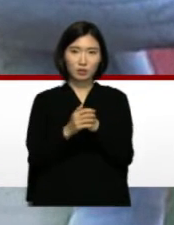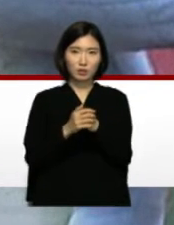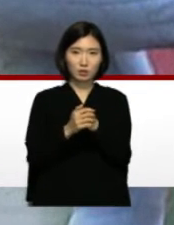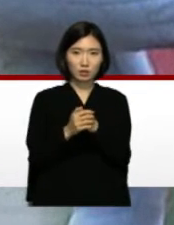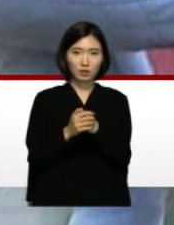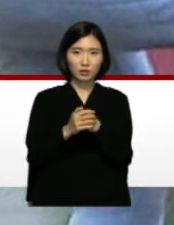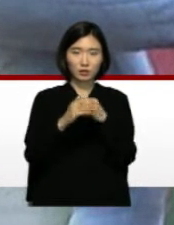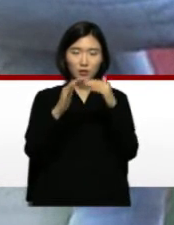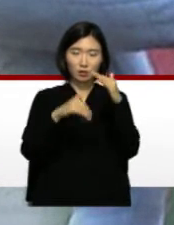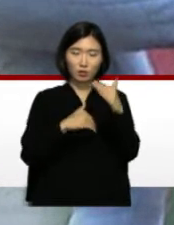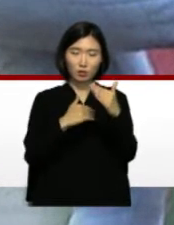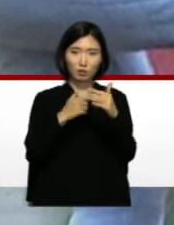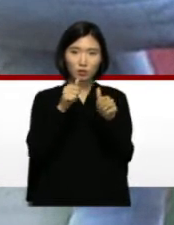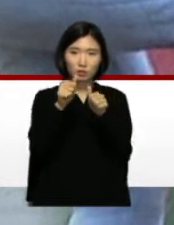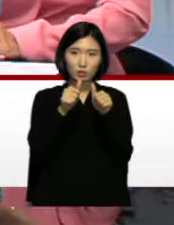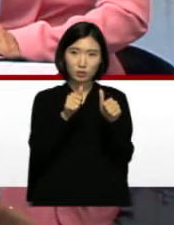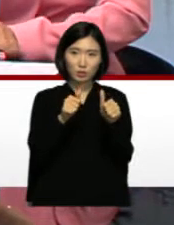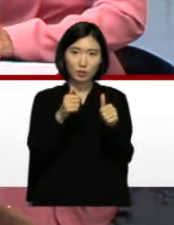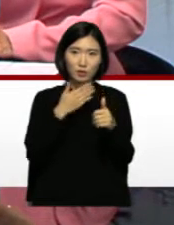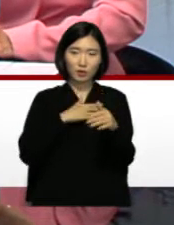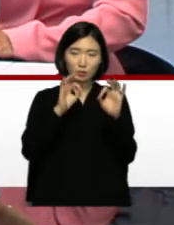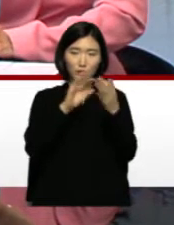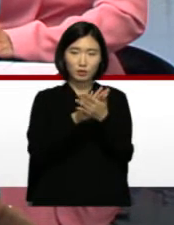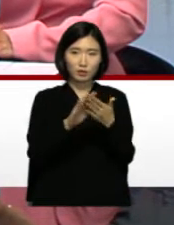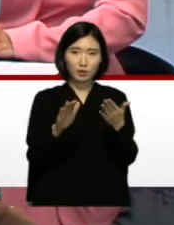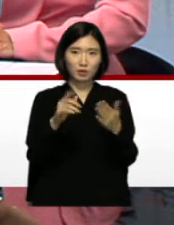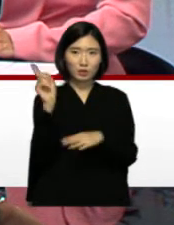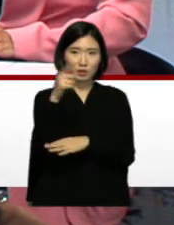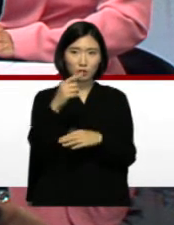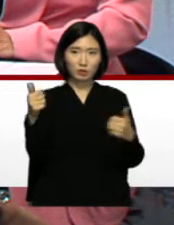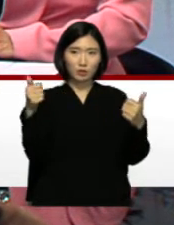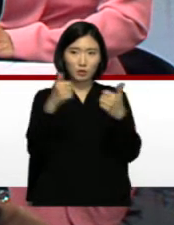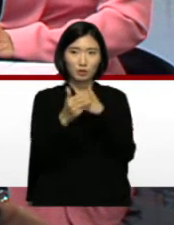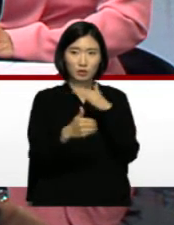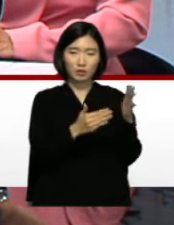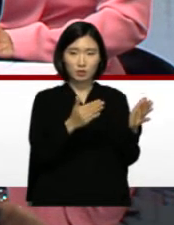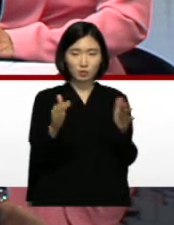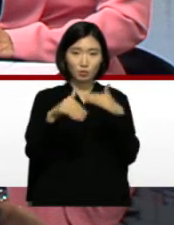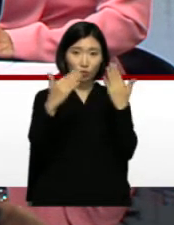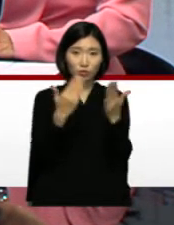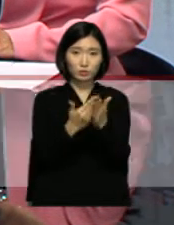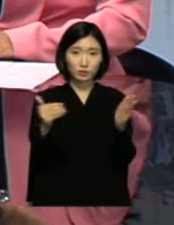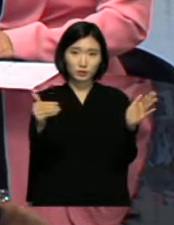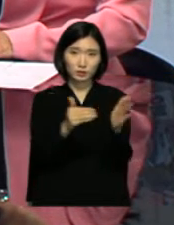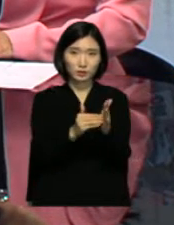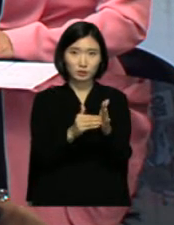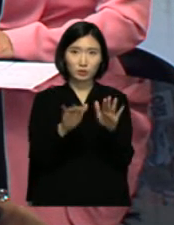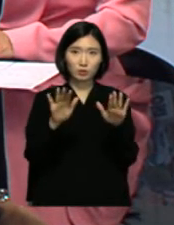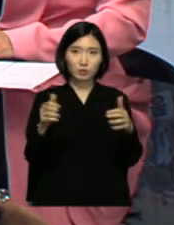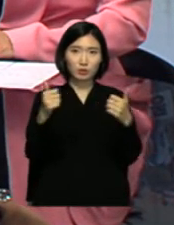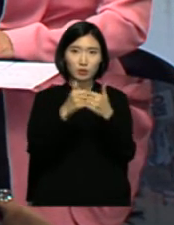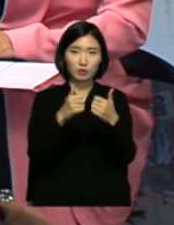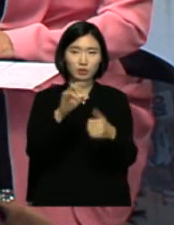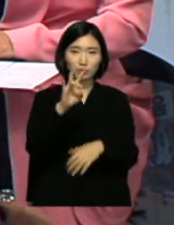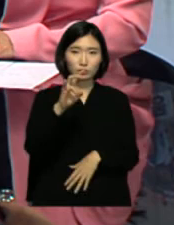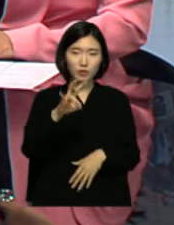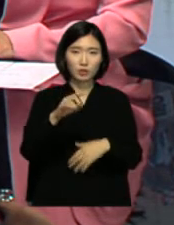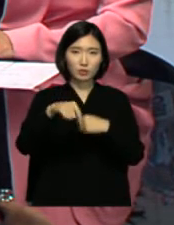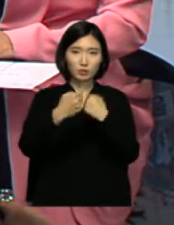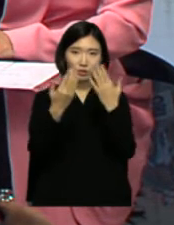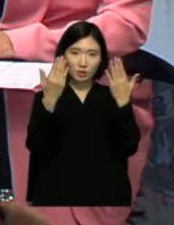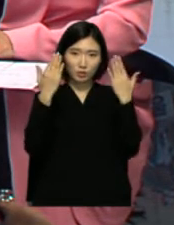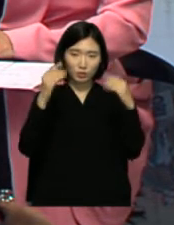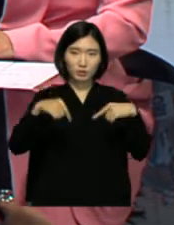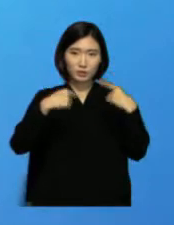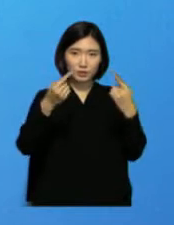알아보겠습니다 김도훈 기자 야구 대회 의 선전이 모두 마무리됐다 고 요 네 그렇습니다 이번 대회에 모두 24개 초등학교가